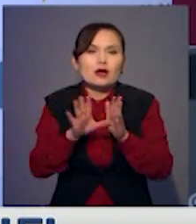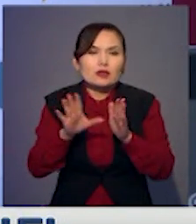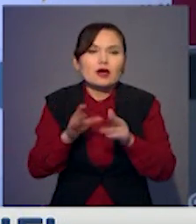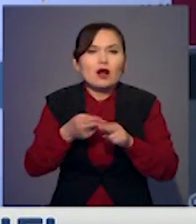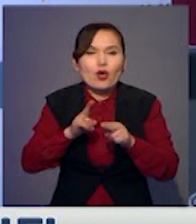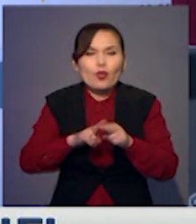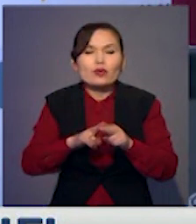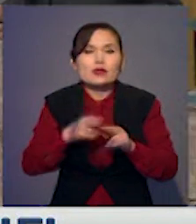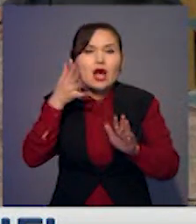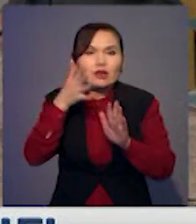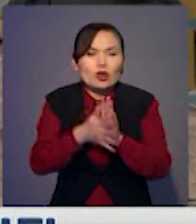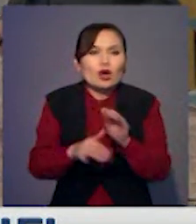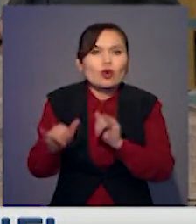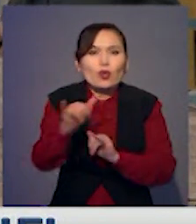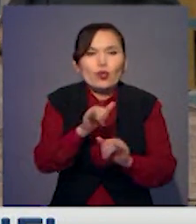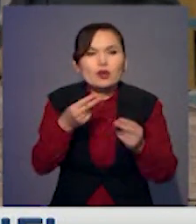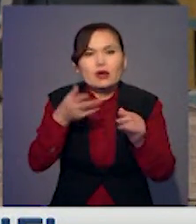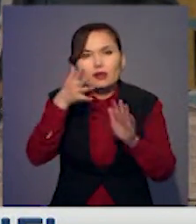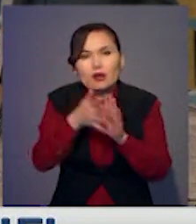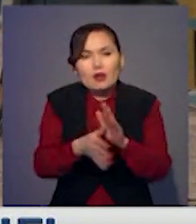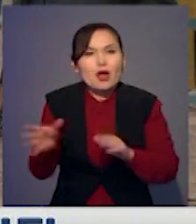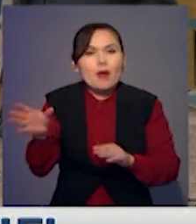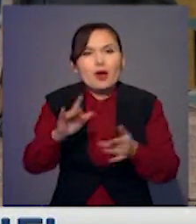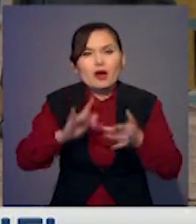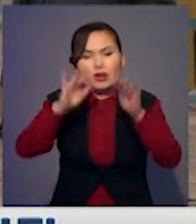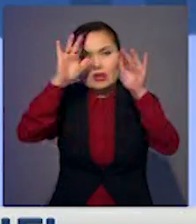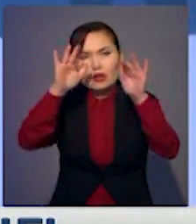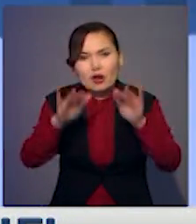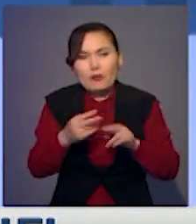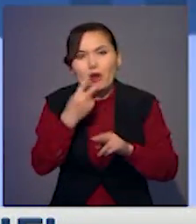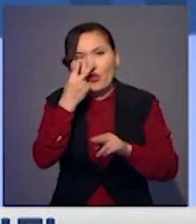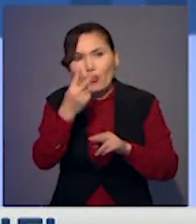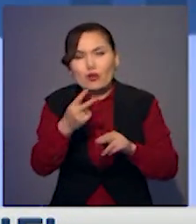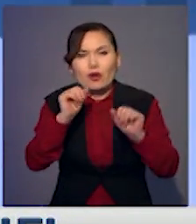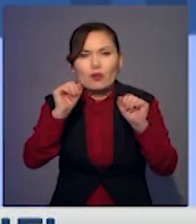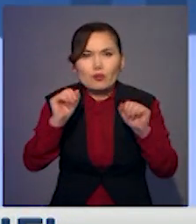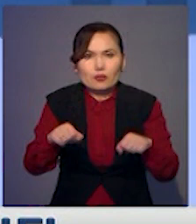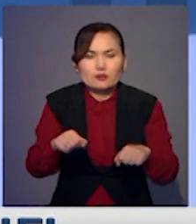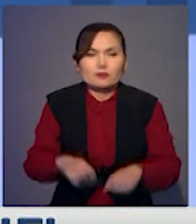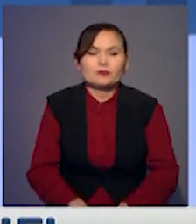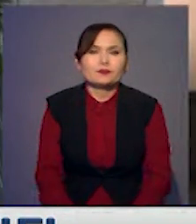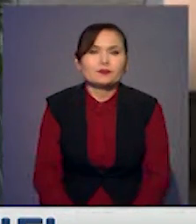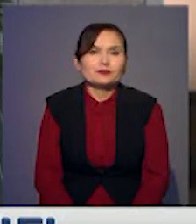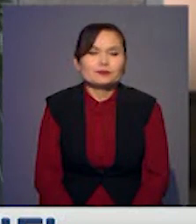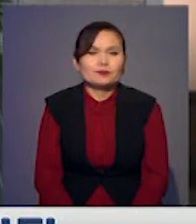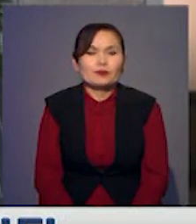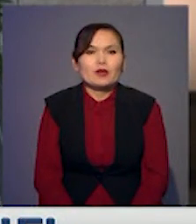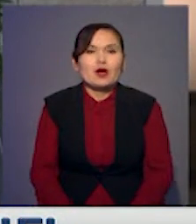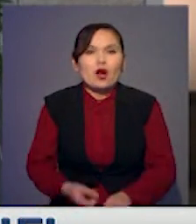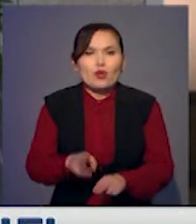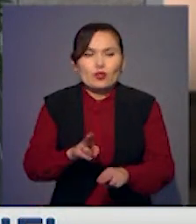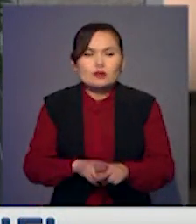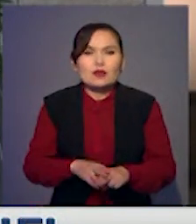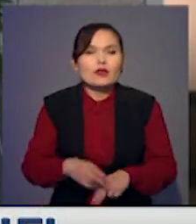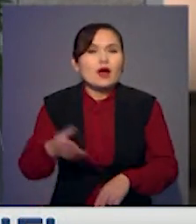жүйесіне қосылған. Енді тұрғындар су мен жылудың және жарықтың төлемдерін осы жүйе арқылы үйде тұрбақ төлей алады. Жасыратын жоқ, осынғы шейін